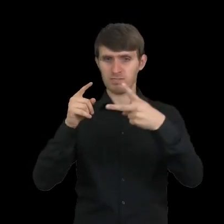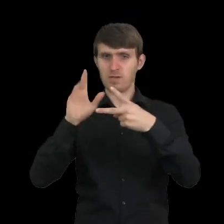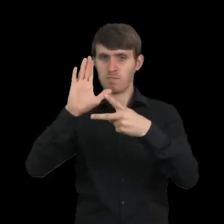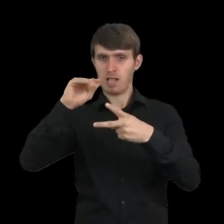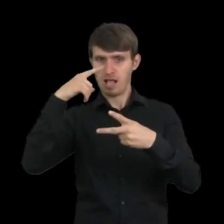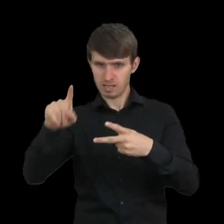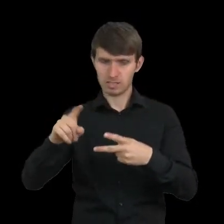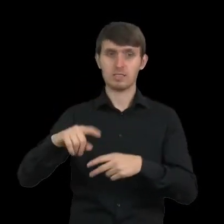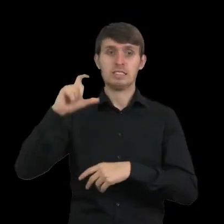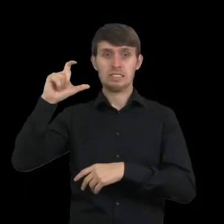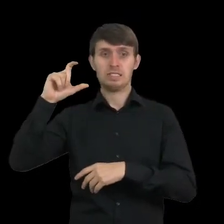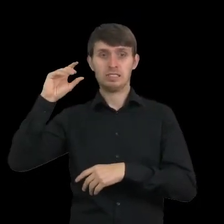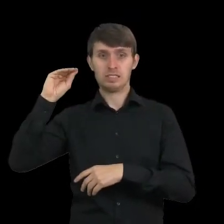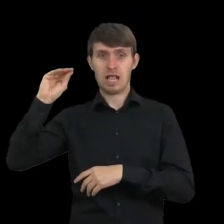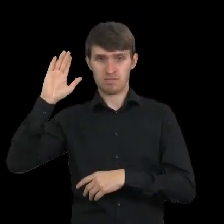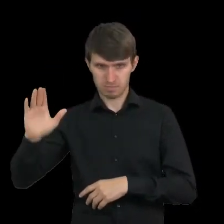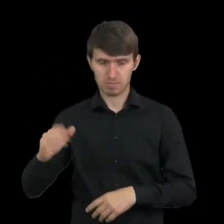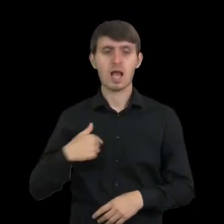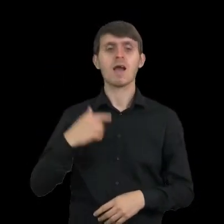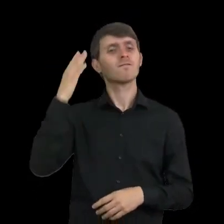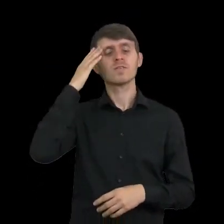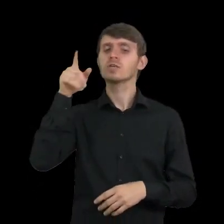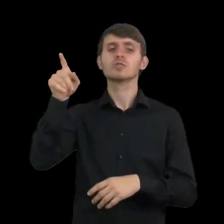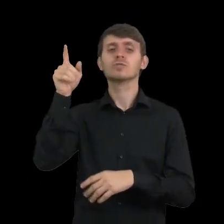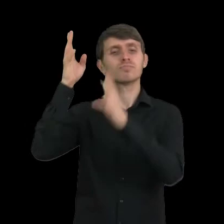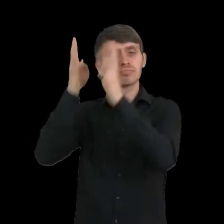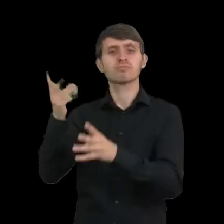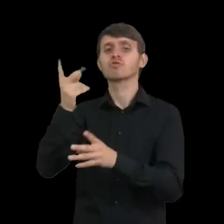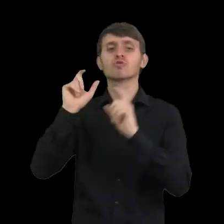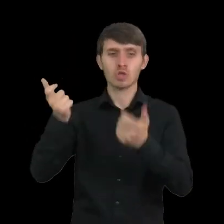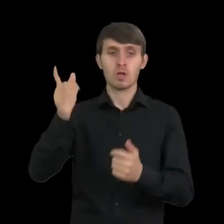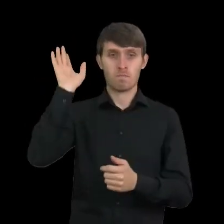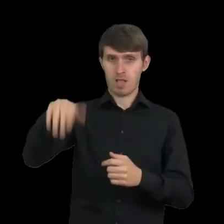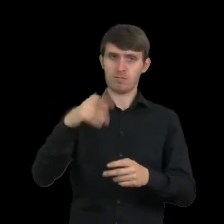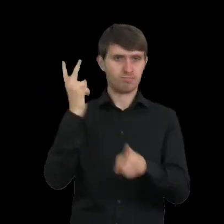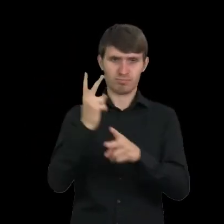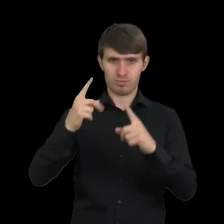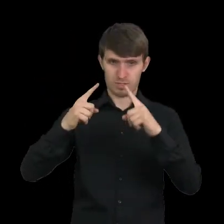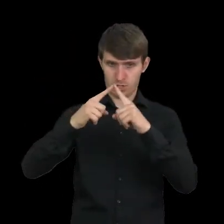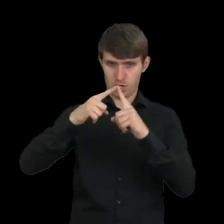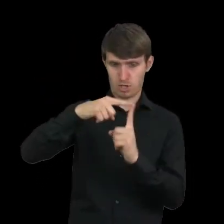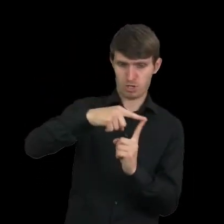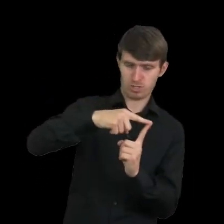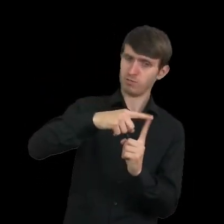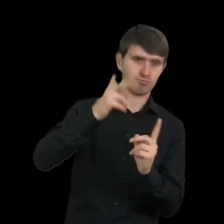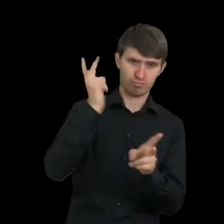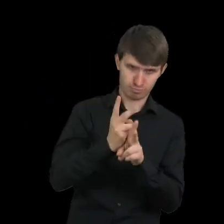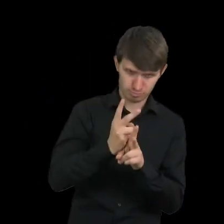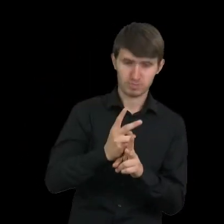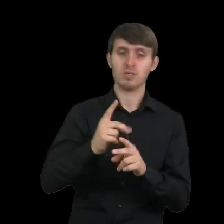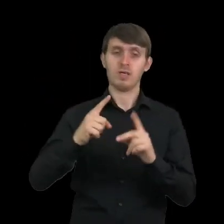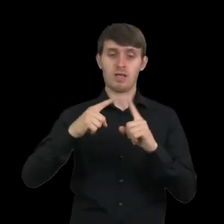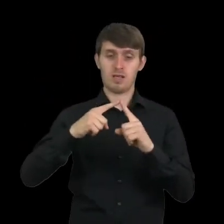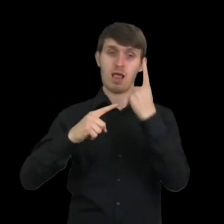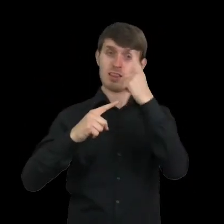i kąt CEB. Wiemy o tych kątach, że mają